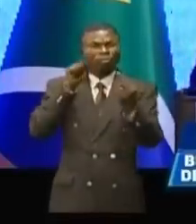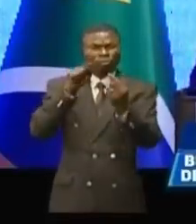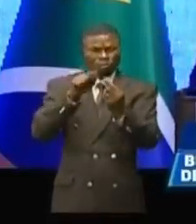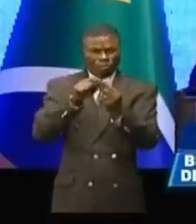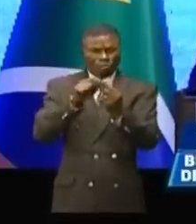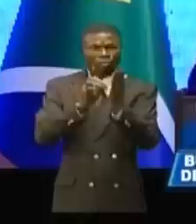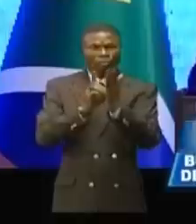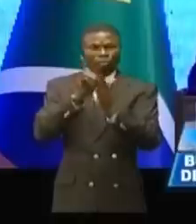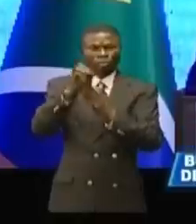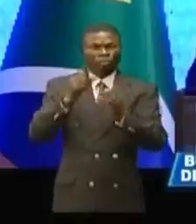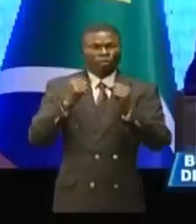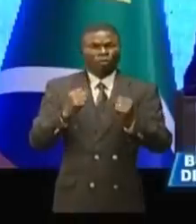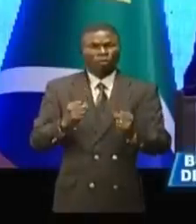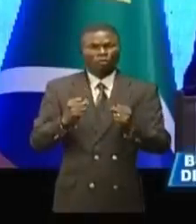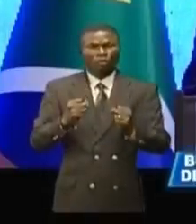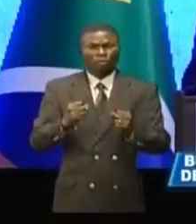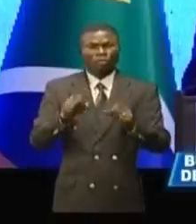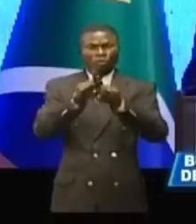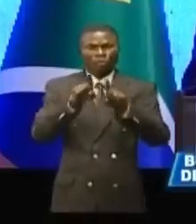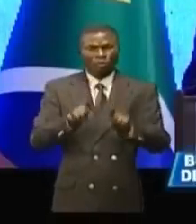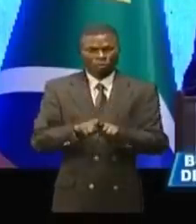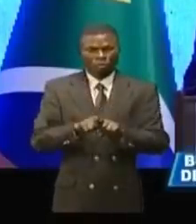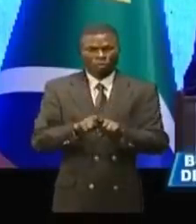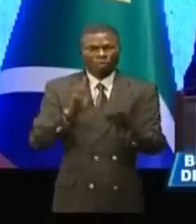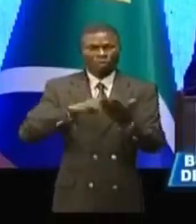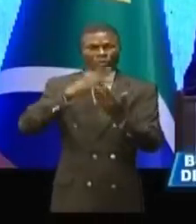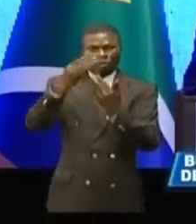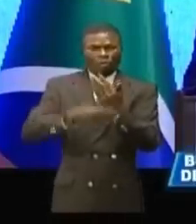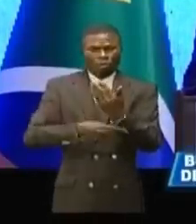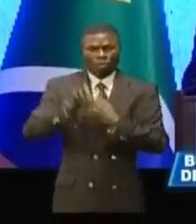de développement durable et ceux de l'agenda